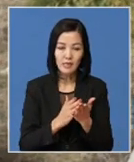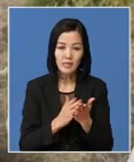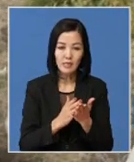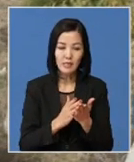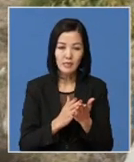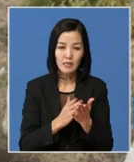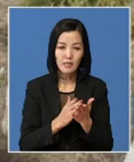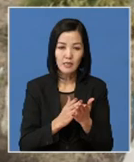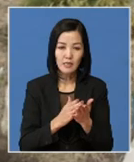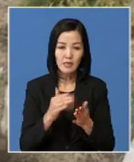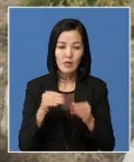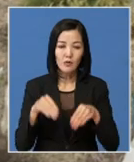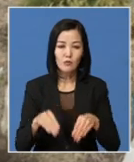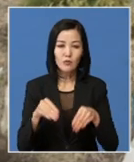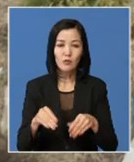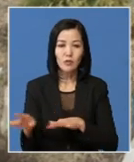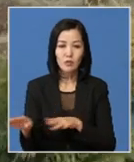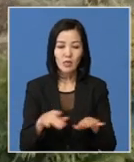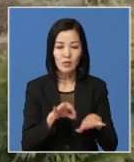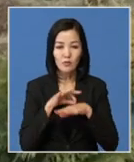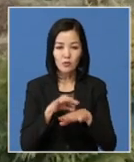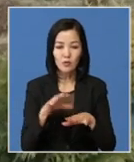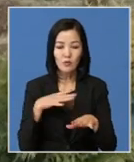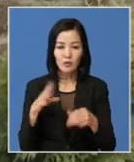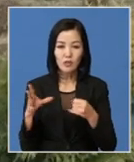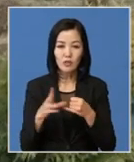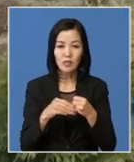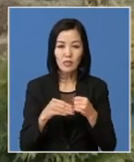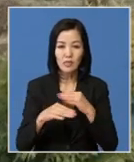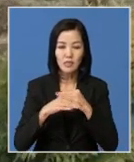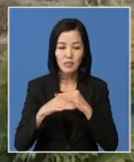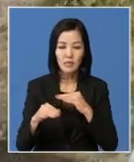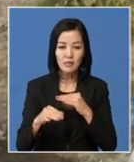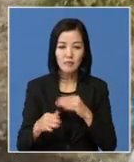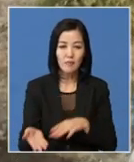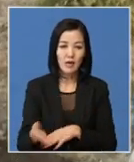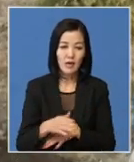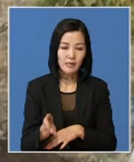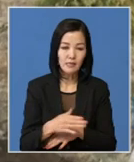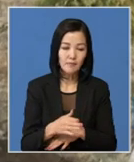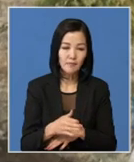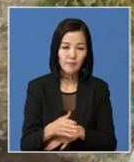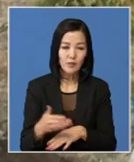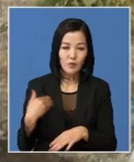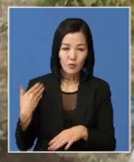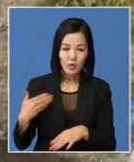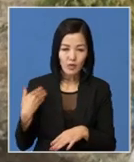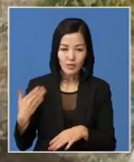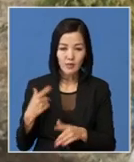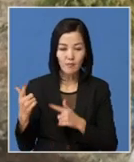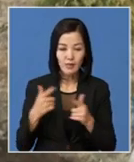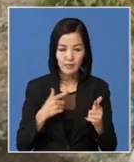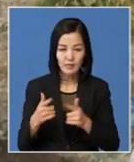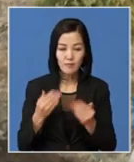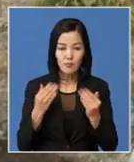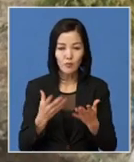осындай көшет отырғызу іс-шарасы өткізілуде. Жердің тегістеп, қазып, құнарландырып, әзірлеп, бүгінгі